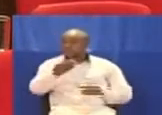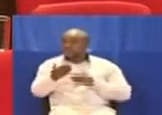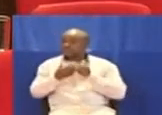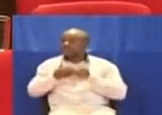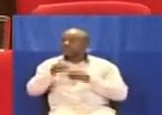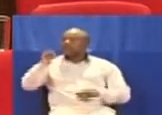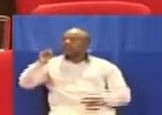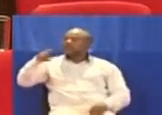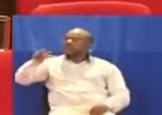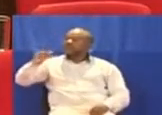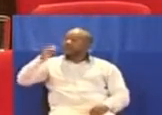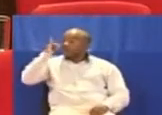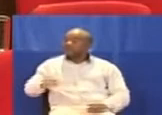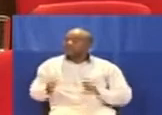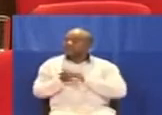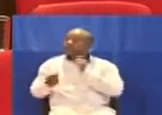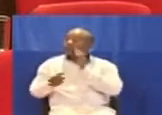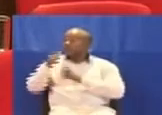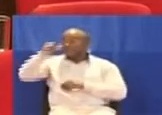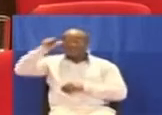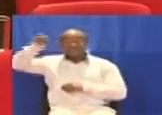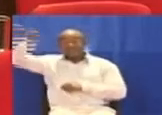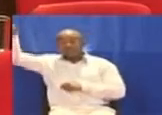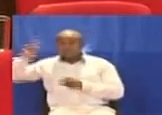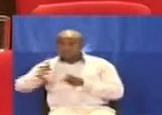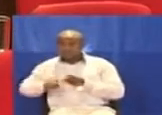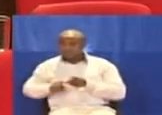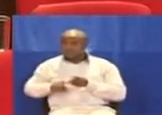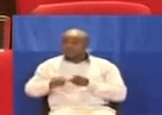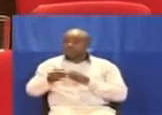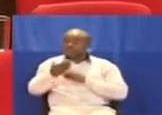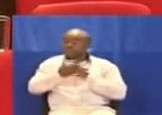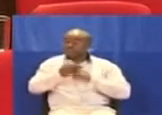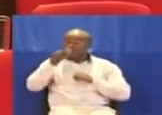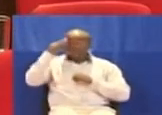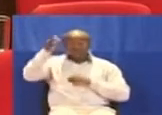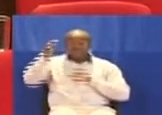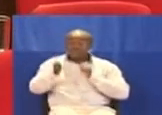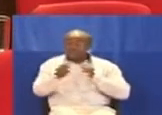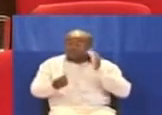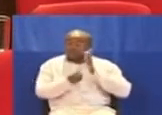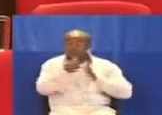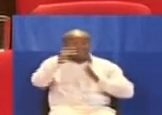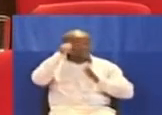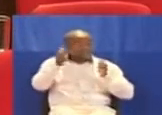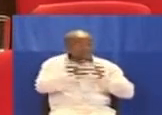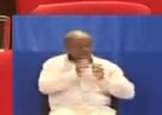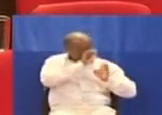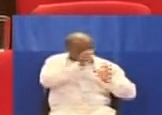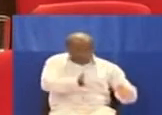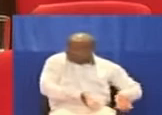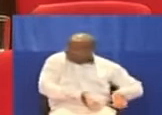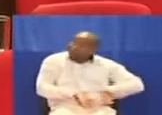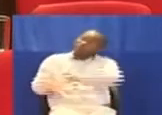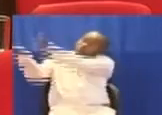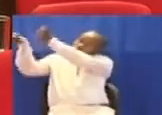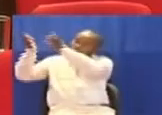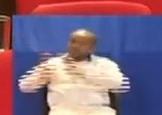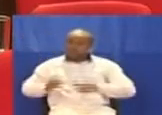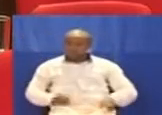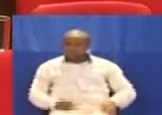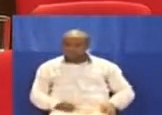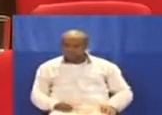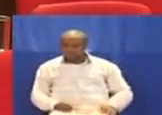Spain wamekataa vifaa tiba vya China, tusingesikia nchi ya France walirudisha misaada ya China, tusingesikia India